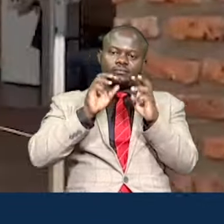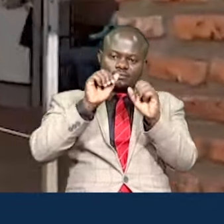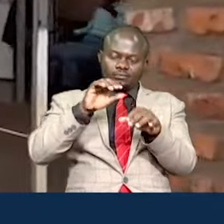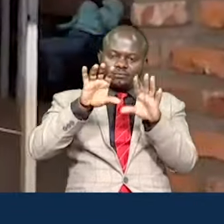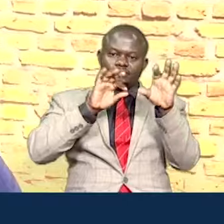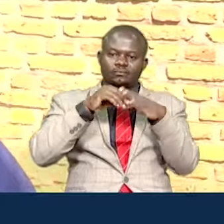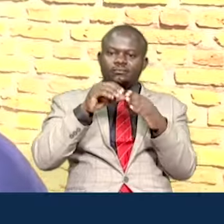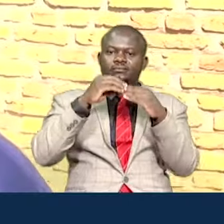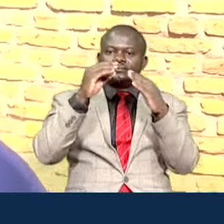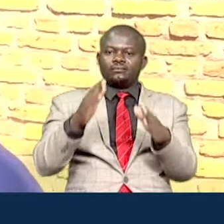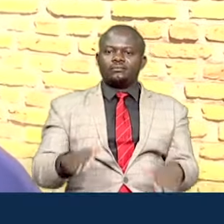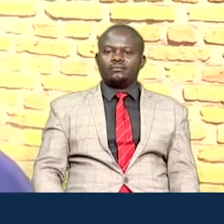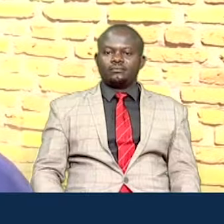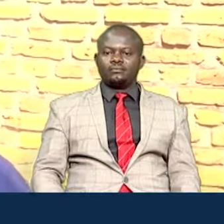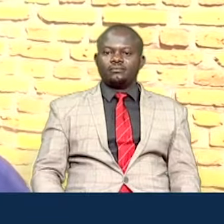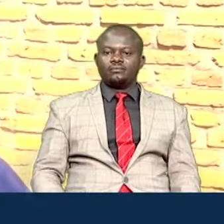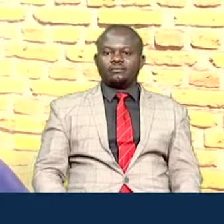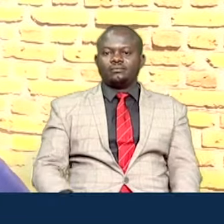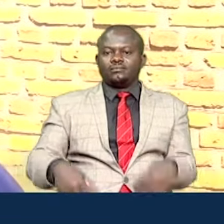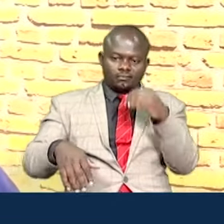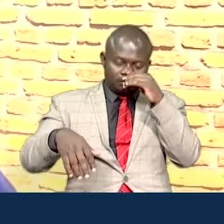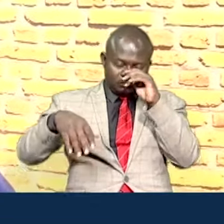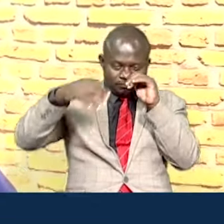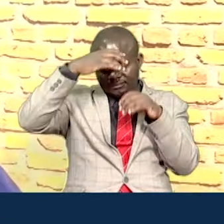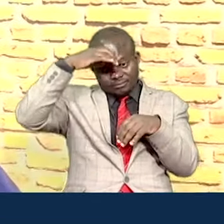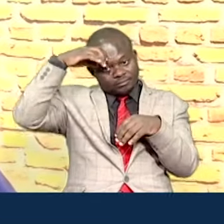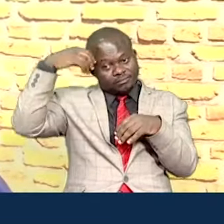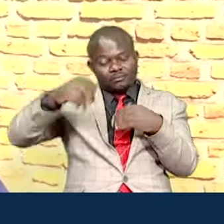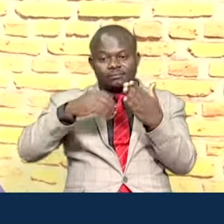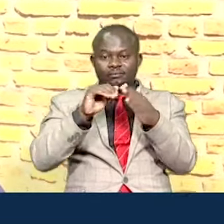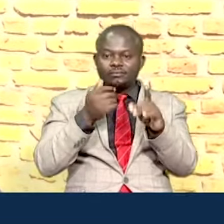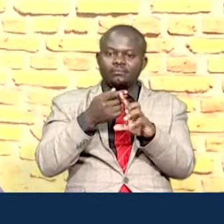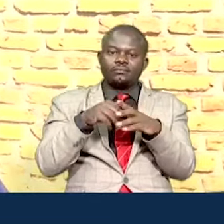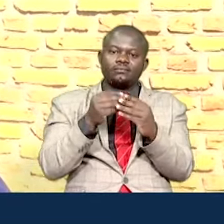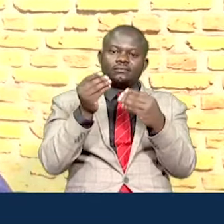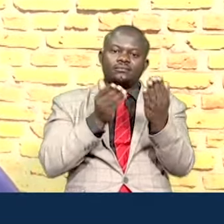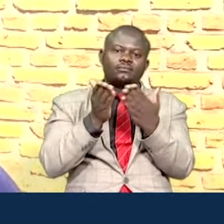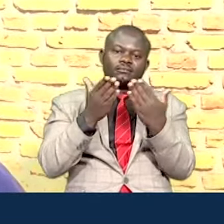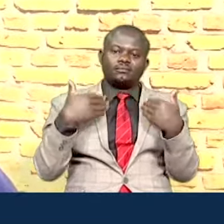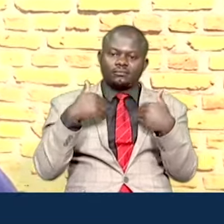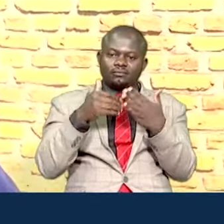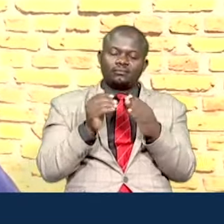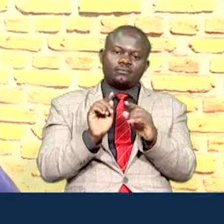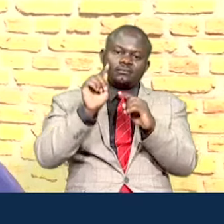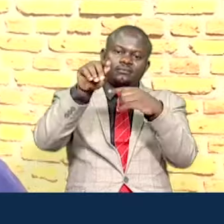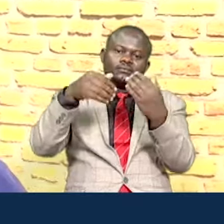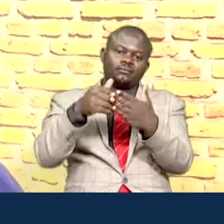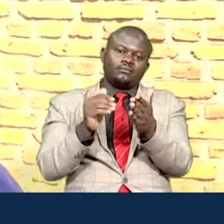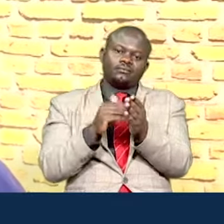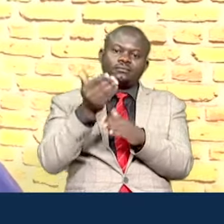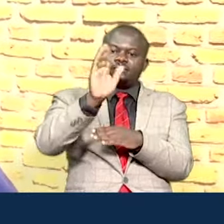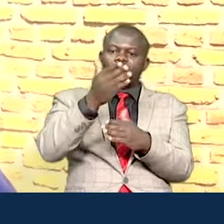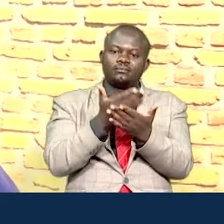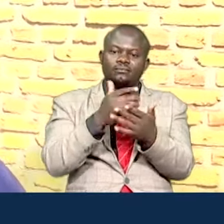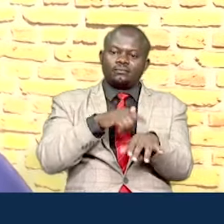kwihitiramo abayobozi biba bigoye ko wava ahantu utangira serivisi dutanga serivisi z'ubuzima ukagenda ukaza kugaruka byafata igihe